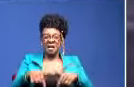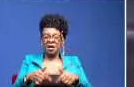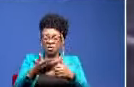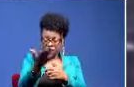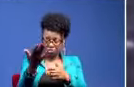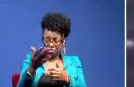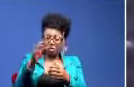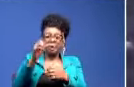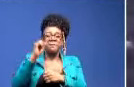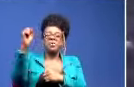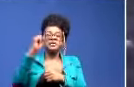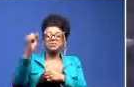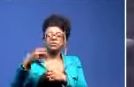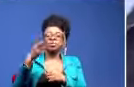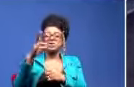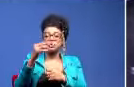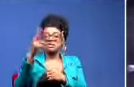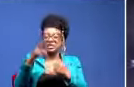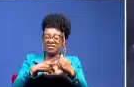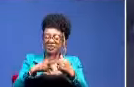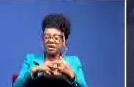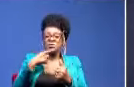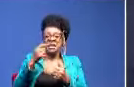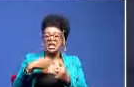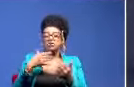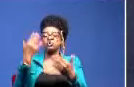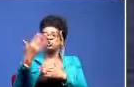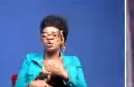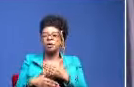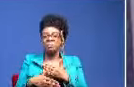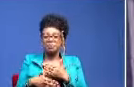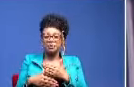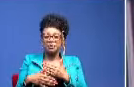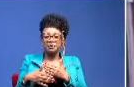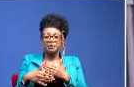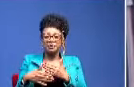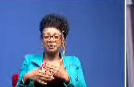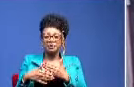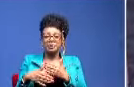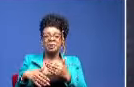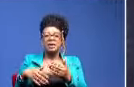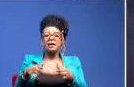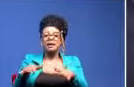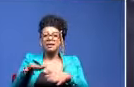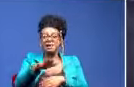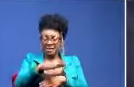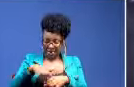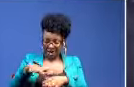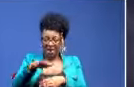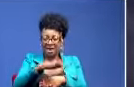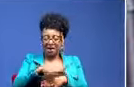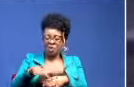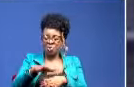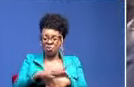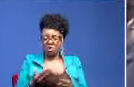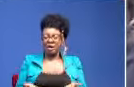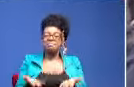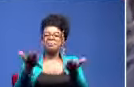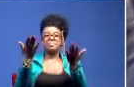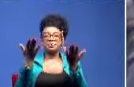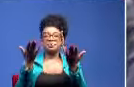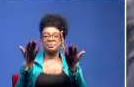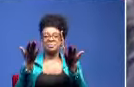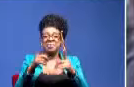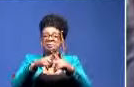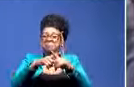2027 na unatuambia tuachane nayo. Hatusemi bottom, sasa ni ground up. Ground up. Lakini